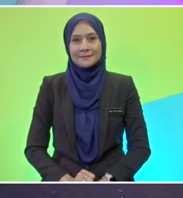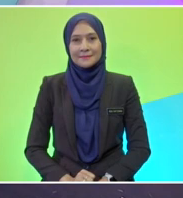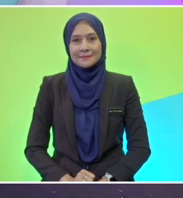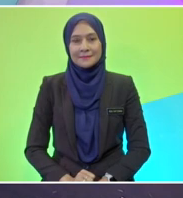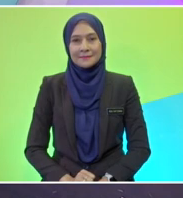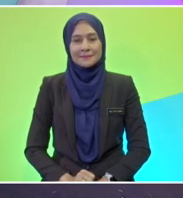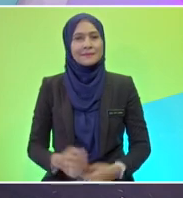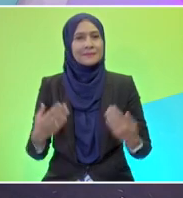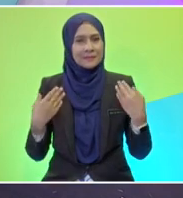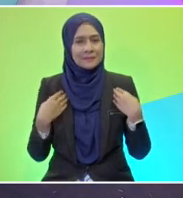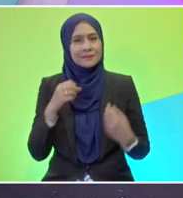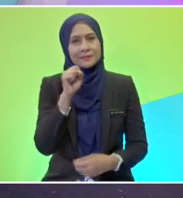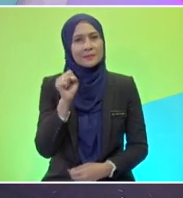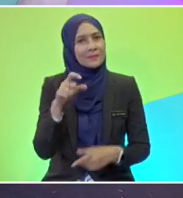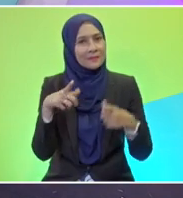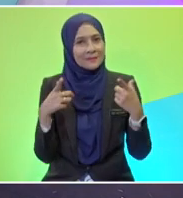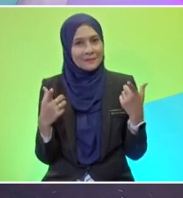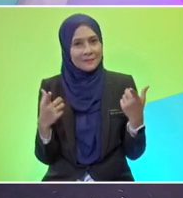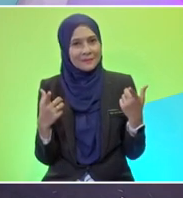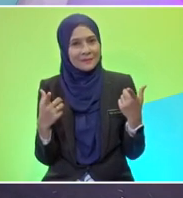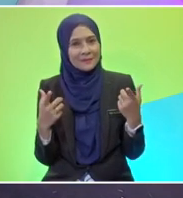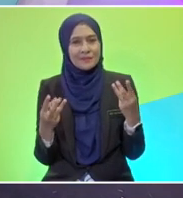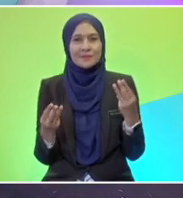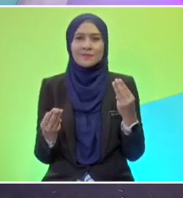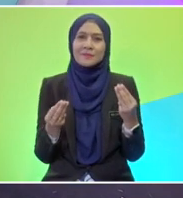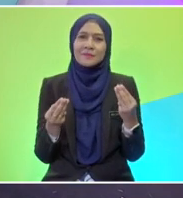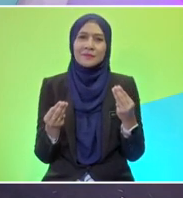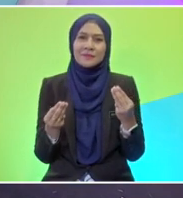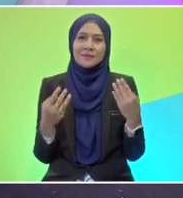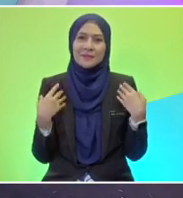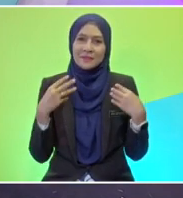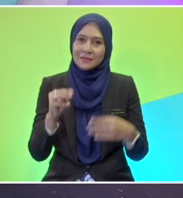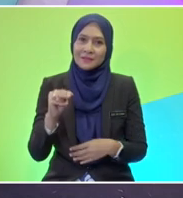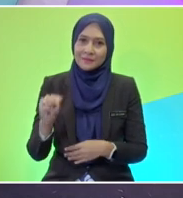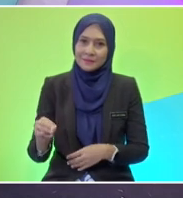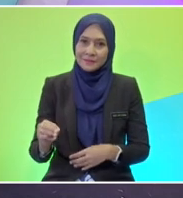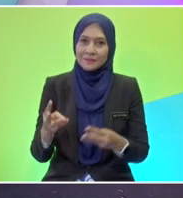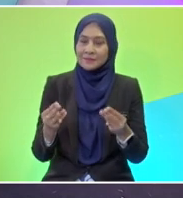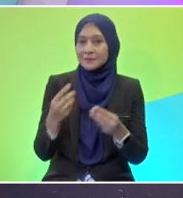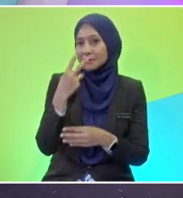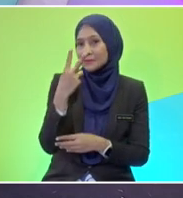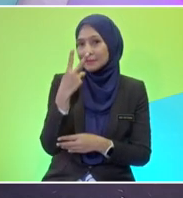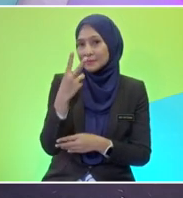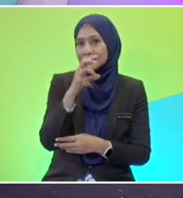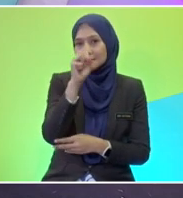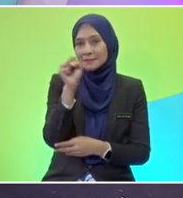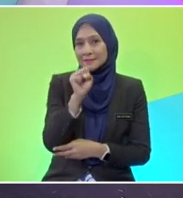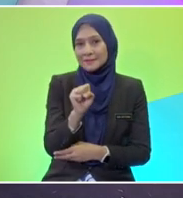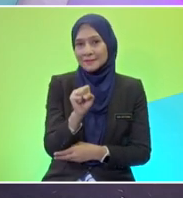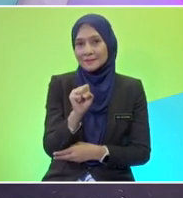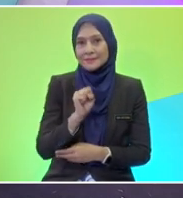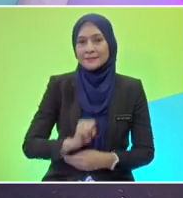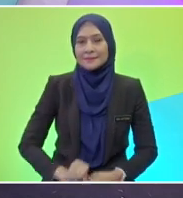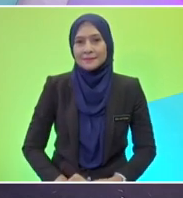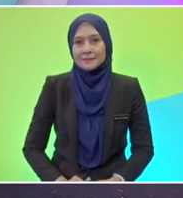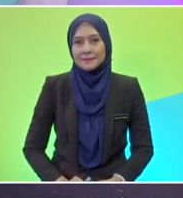Ada soalan lagi lah Kak Fikah. Boleh cikgu, boleh. Mungkin mula-mula kat rumah nak tengok lagi soalan seterusnya. Seronoklah menggunakan apple ni. Kak Fikah